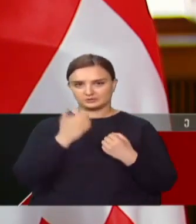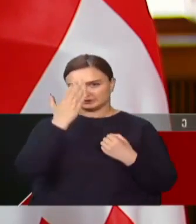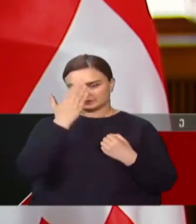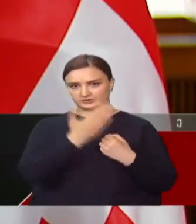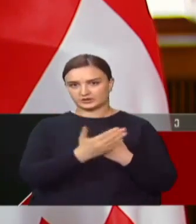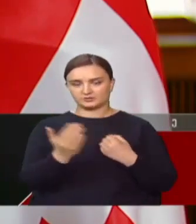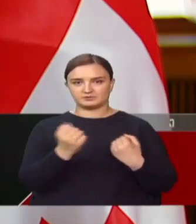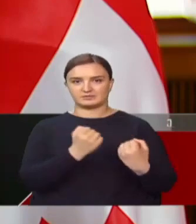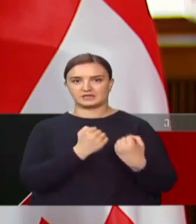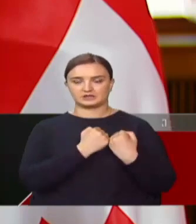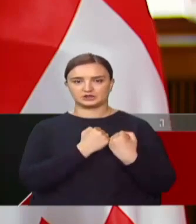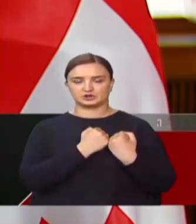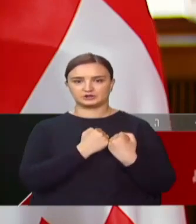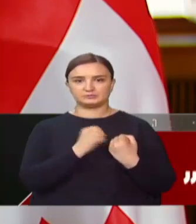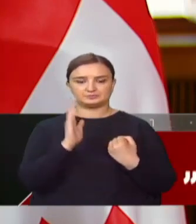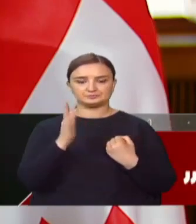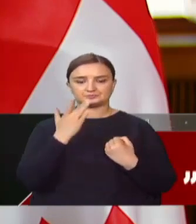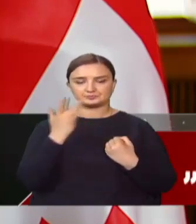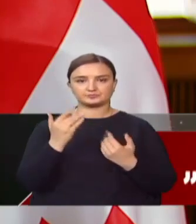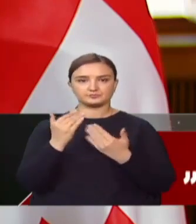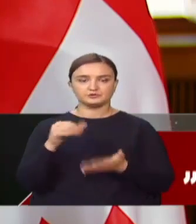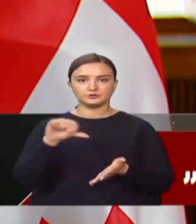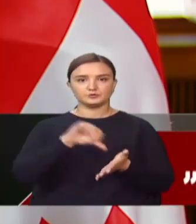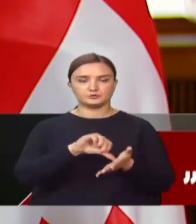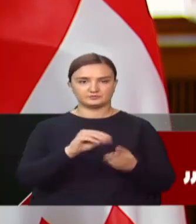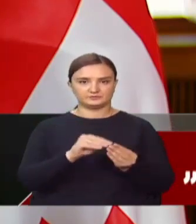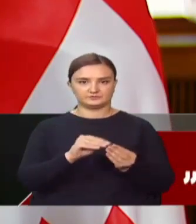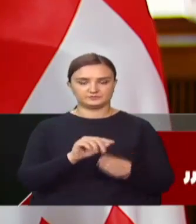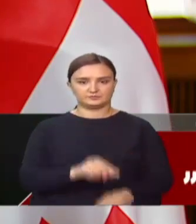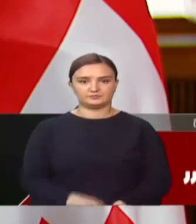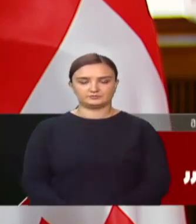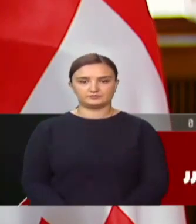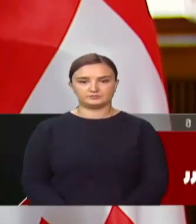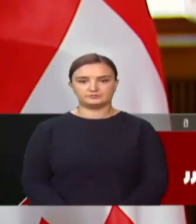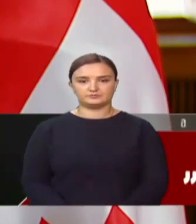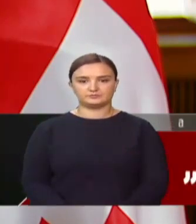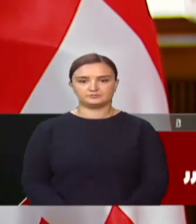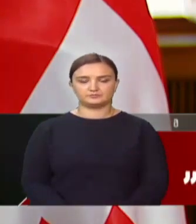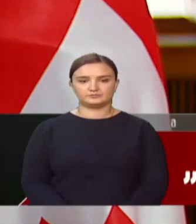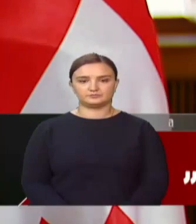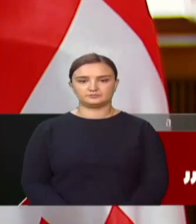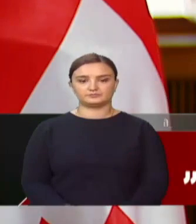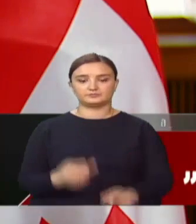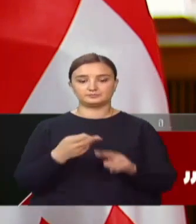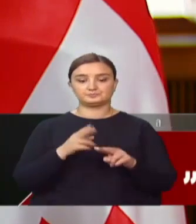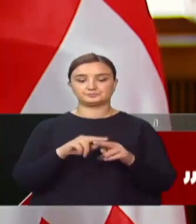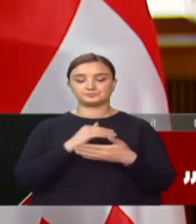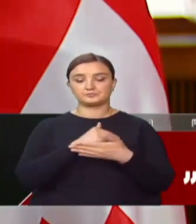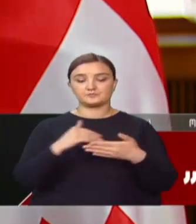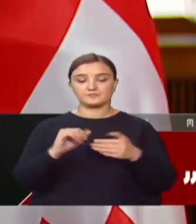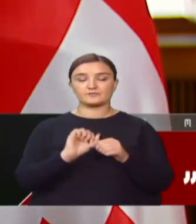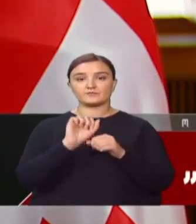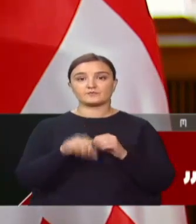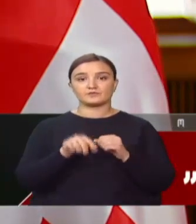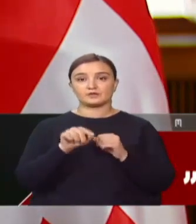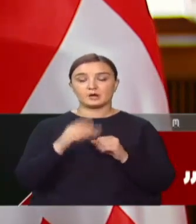ზომის მხარდაჭერა რომელიც უზრუნველყოფს პოლიტიკაში მისი ყოფნის შენარჩუნებას ასე ვთქვათ. Ამიტომ ბარიერის გადალახვის პრობლემის მქონე ეს პოლიტიკური